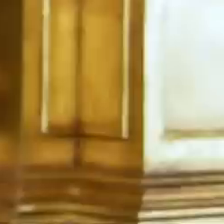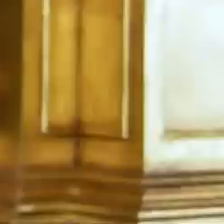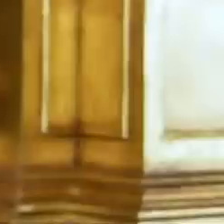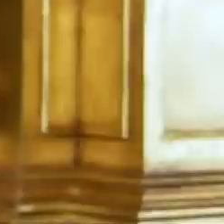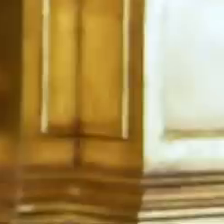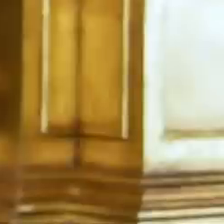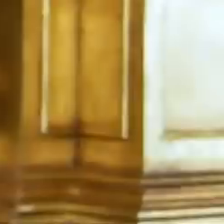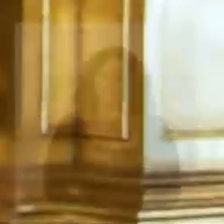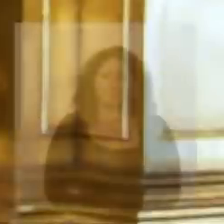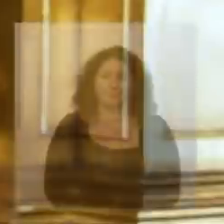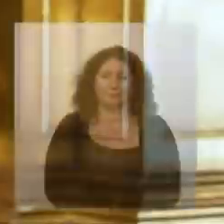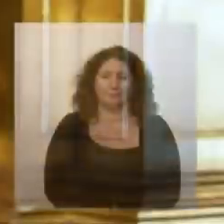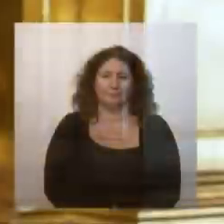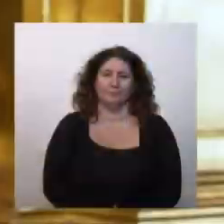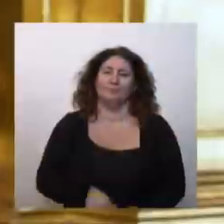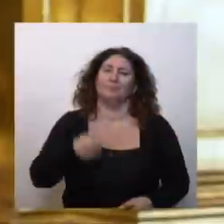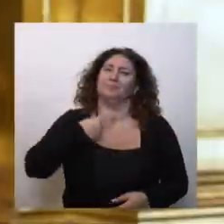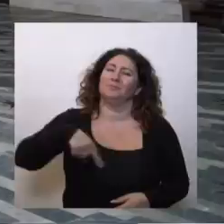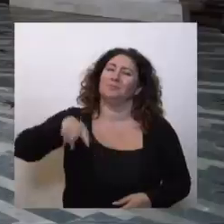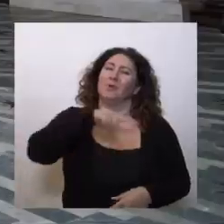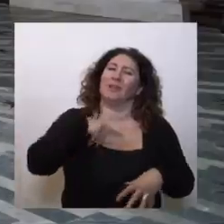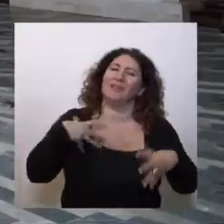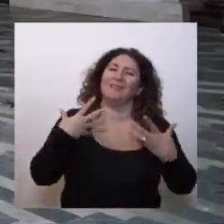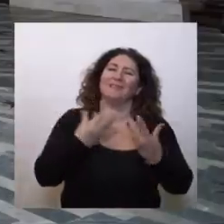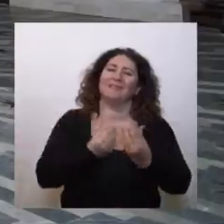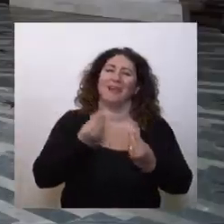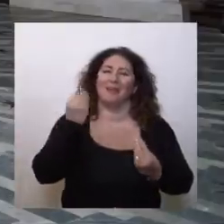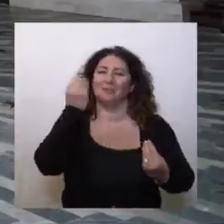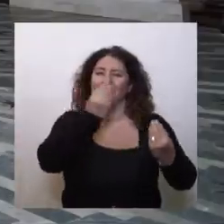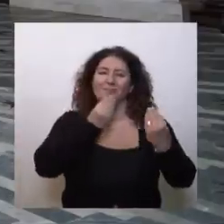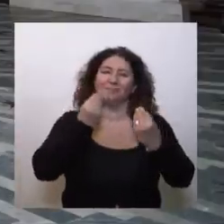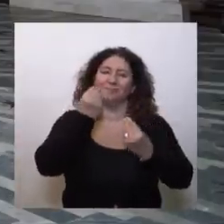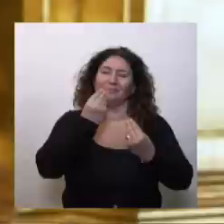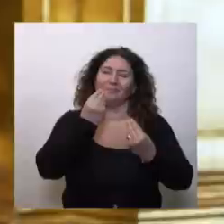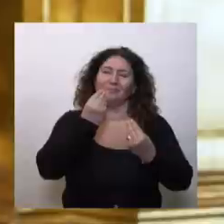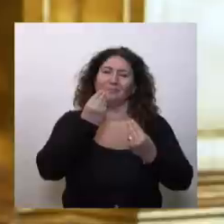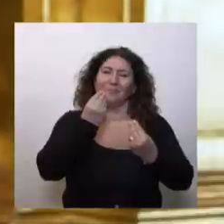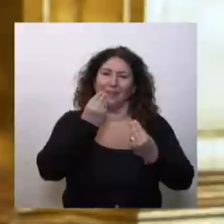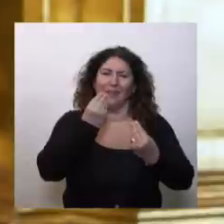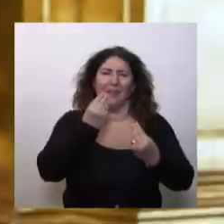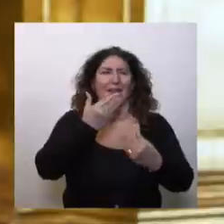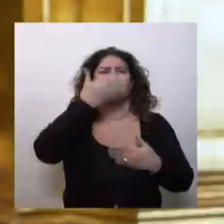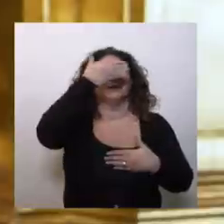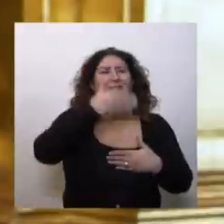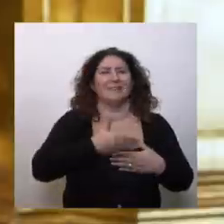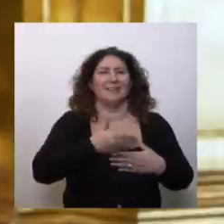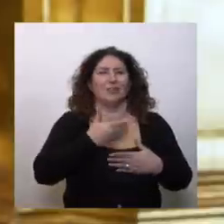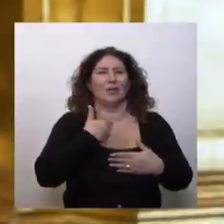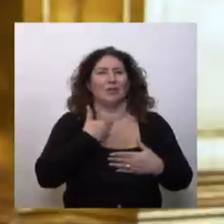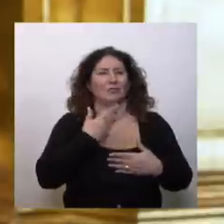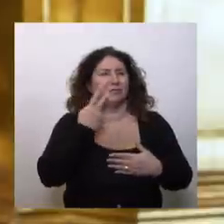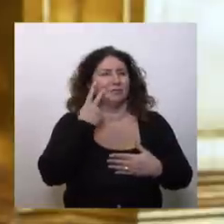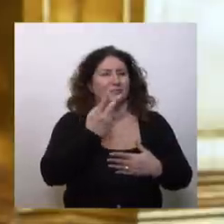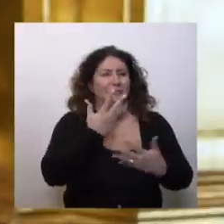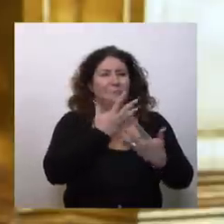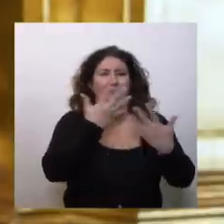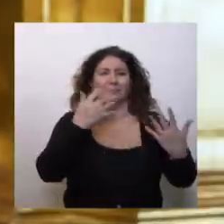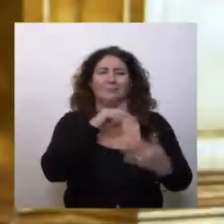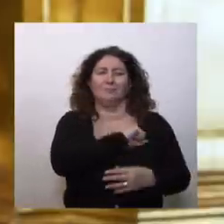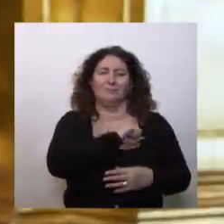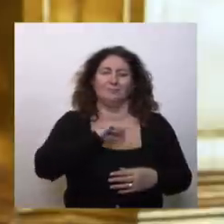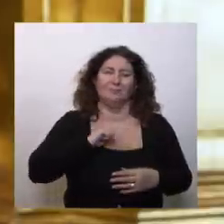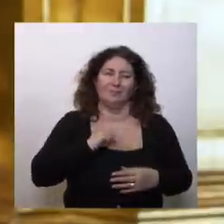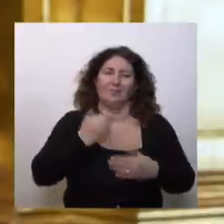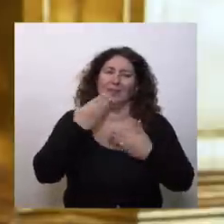abbiamo contemplato i segni della passione sulla sindone, aiutati dallo sguardo e dalla